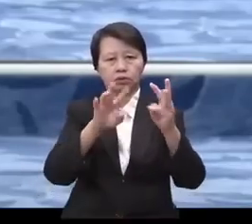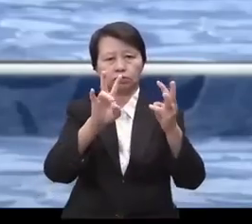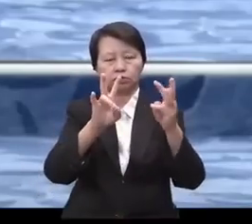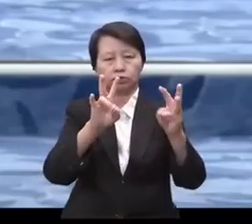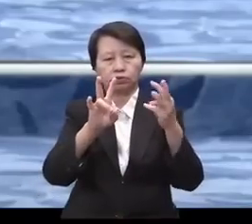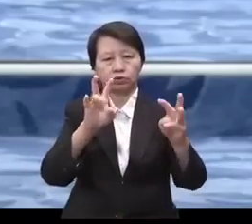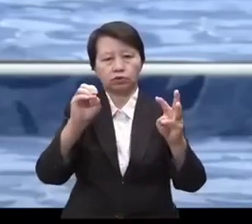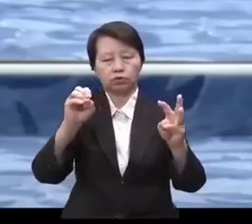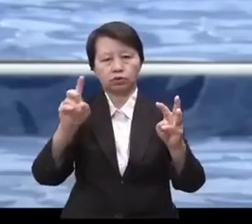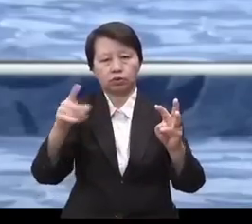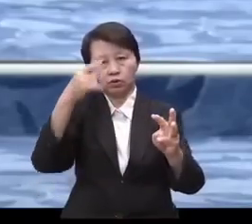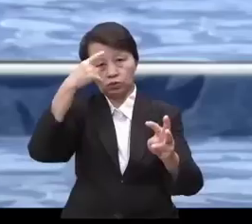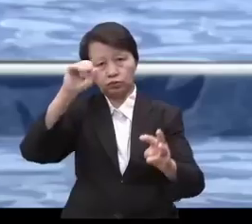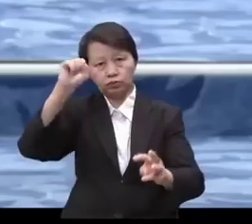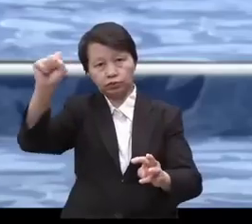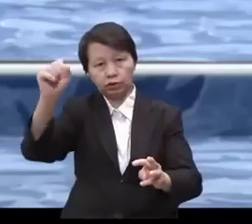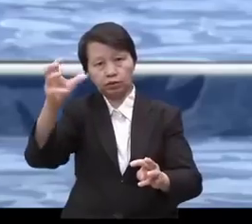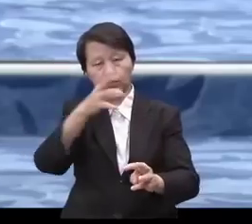16.730 bilion bagi Sabah,